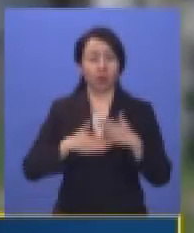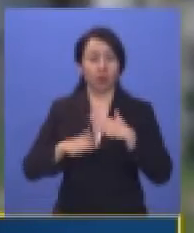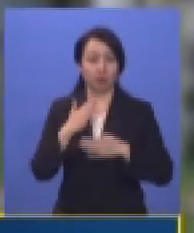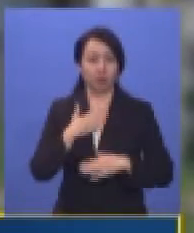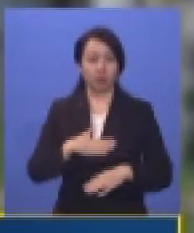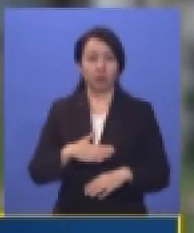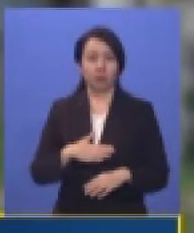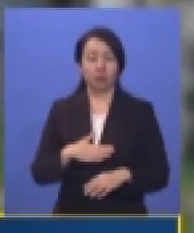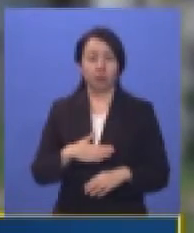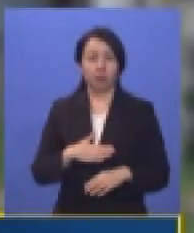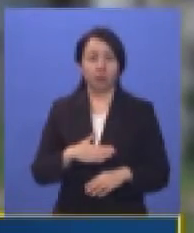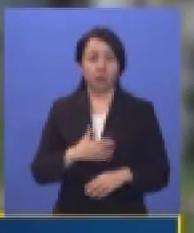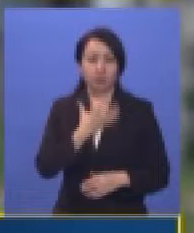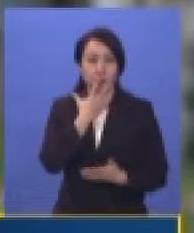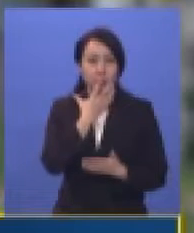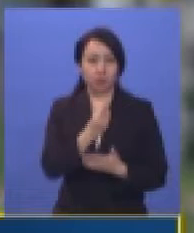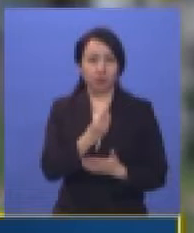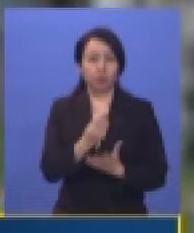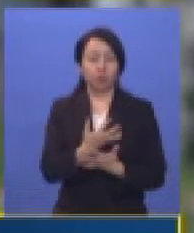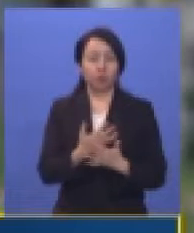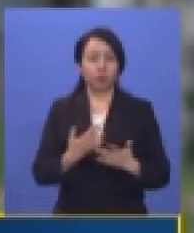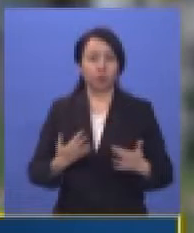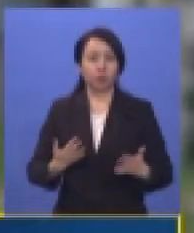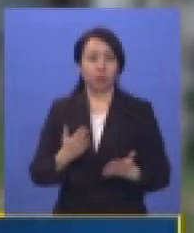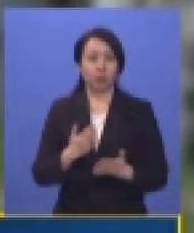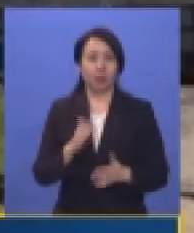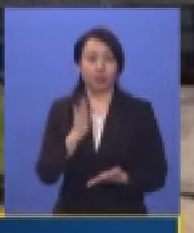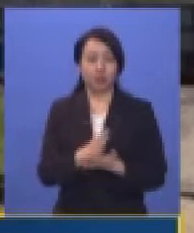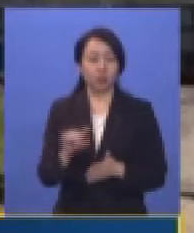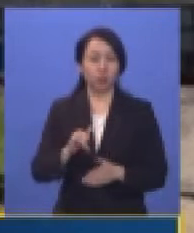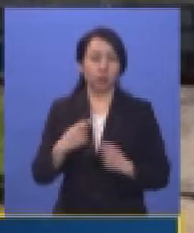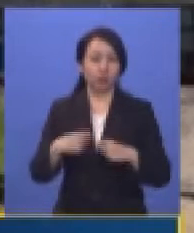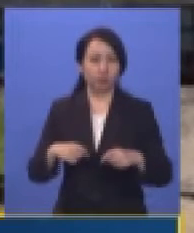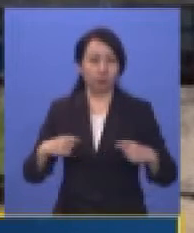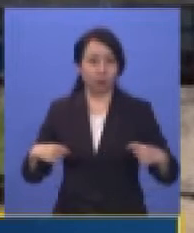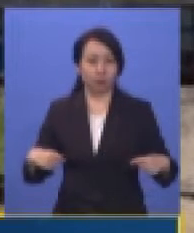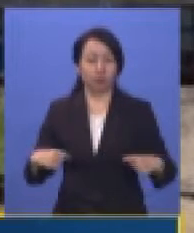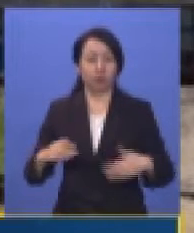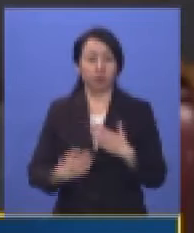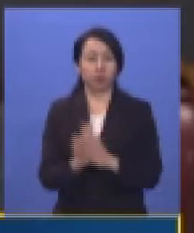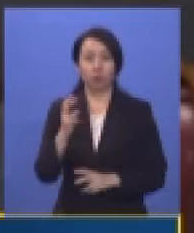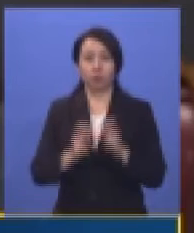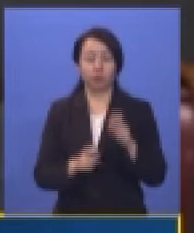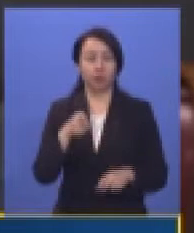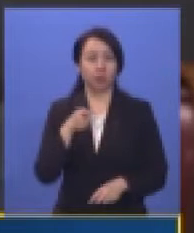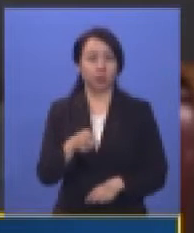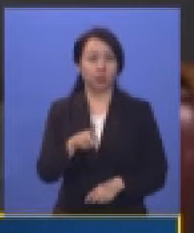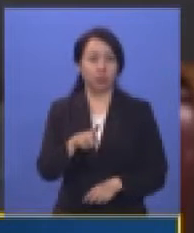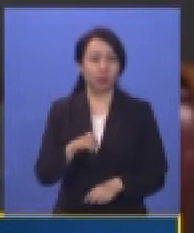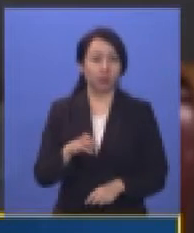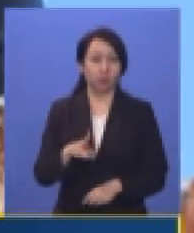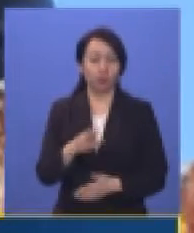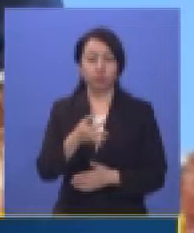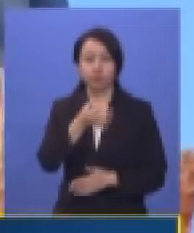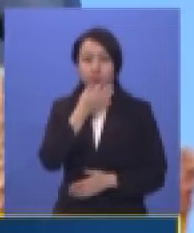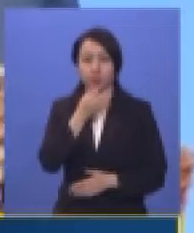что свою репродукцию есть куда реализовывать. Новый завод будет перерабатывать 1200 тонн масличных